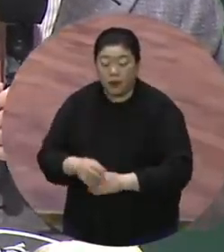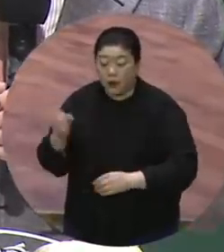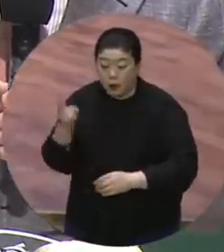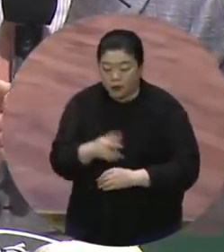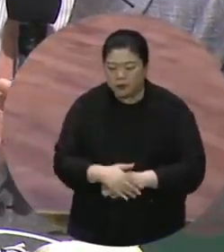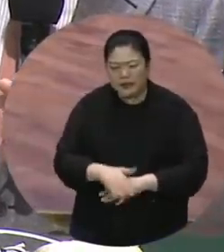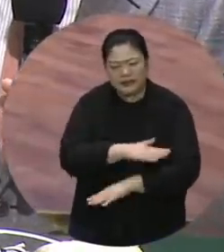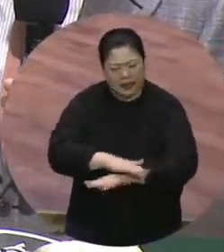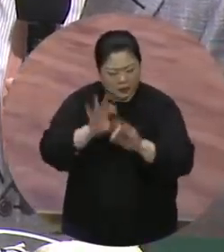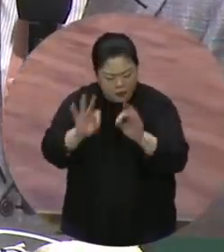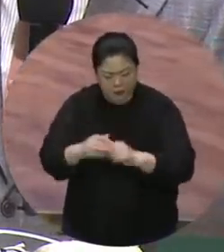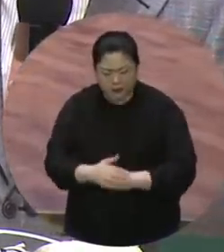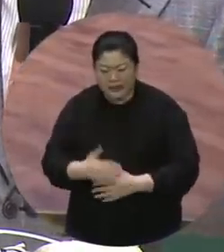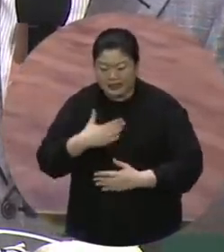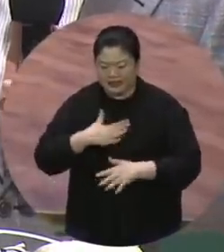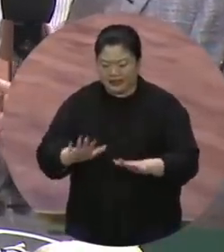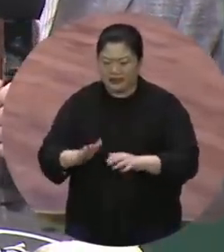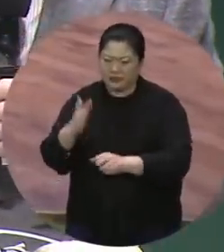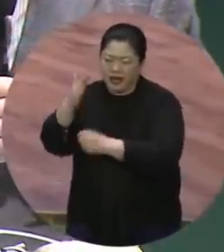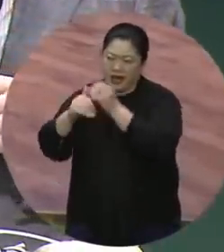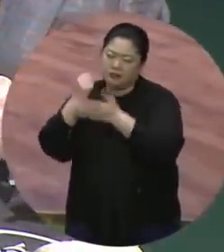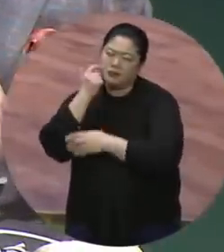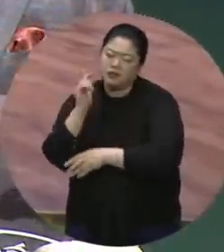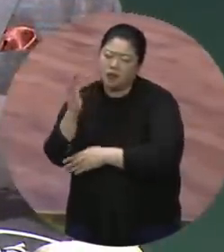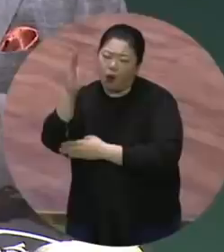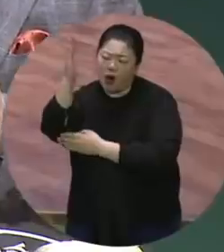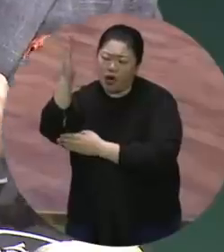자신이 잘 아시잖아요.